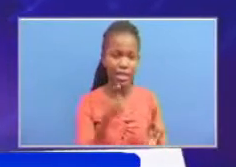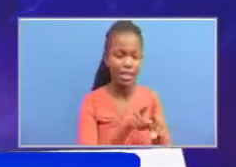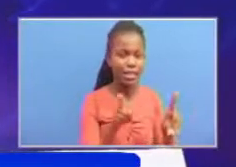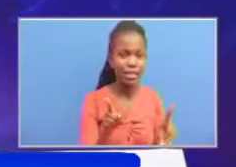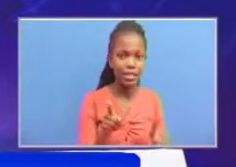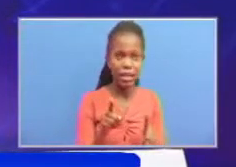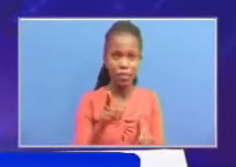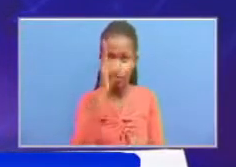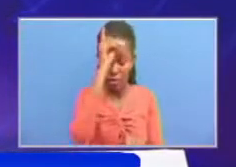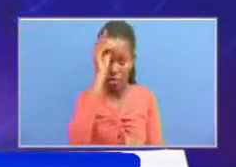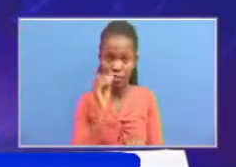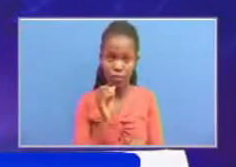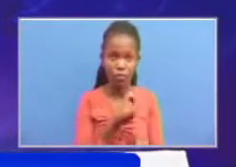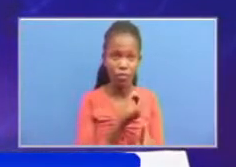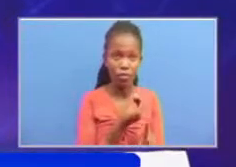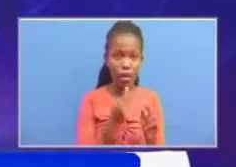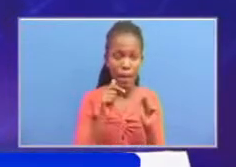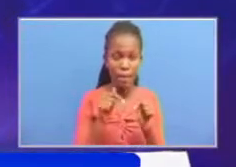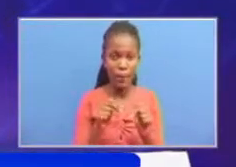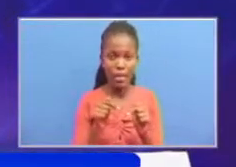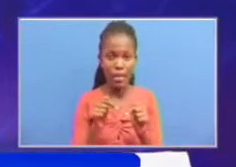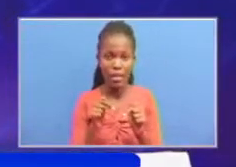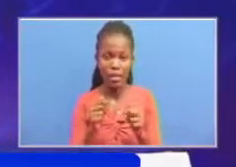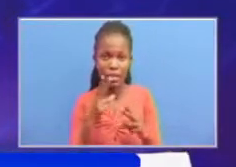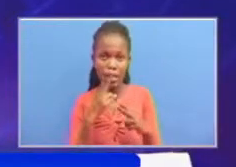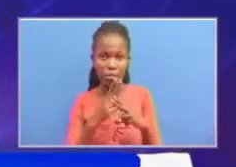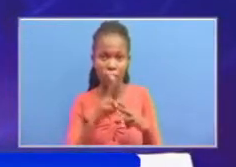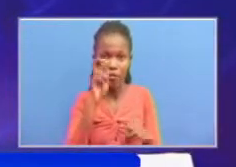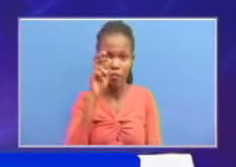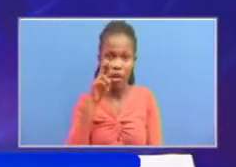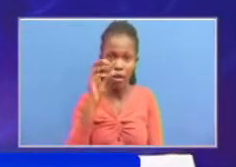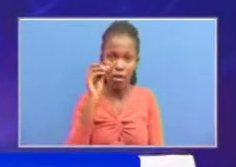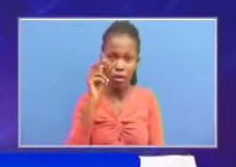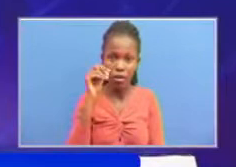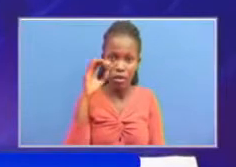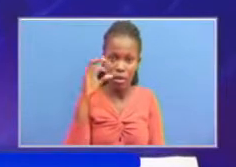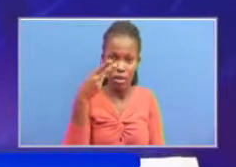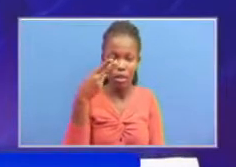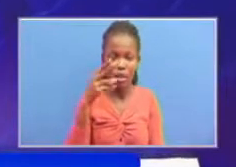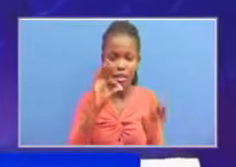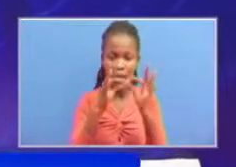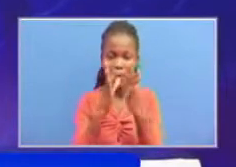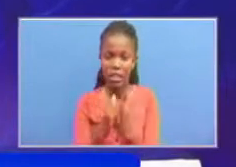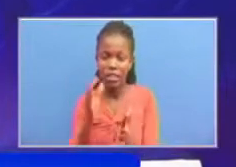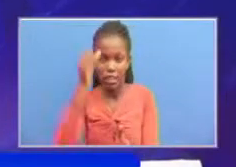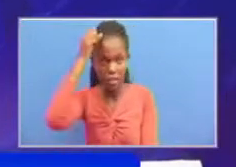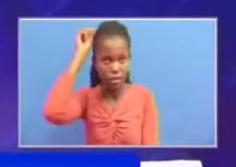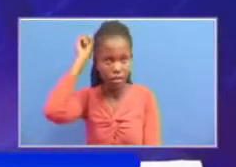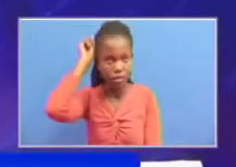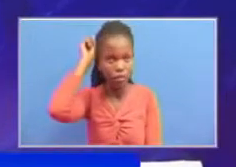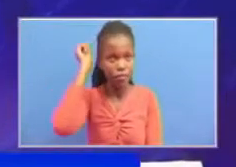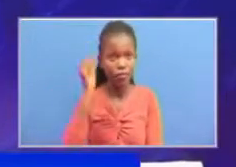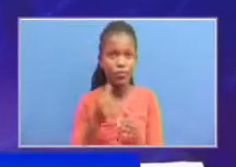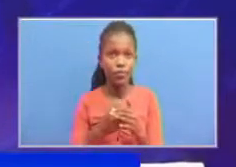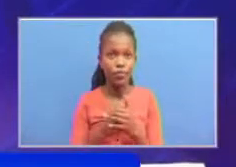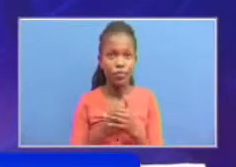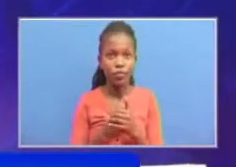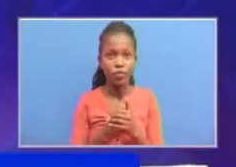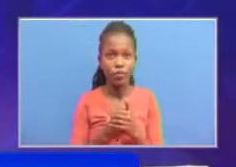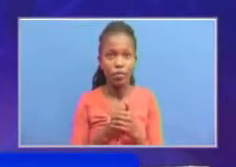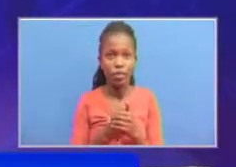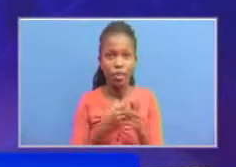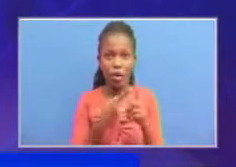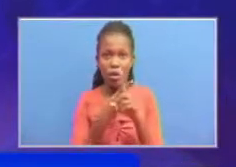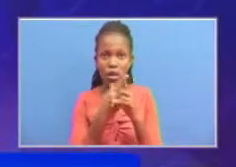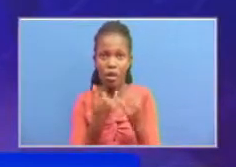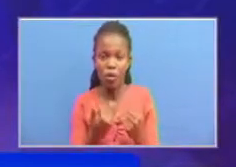Sito Vilingi ni wa Mauvoo witha na kwa Veronica Siombua na Sharon Dinda nukwitha aitwa Lulila Mauvoo maitu kwanzia ya Meko. Na